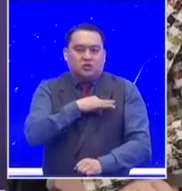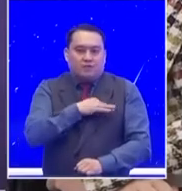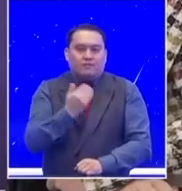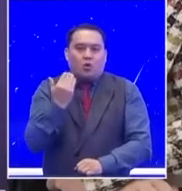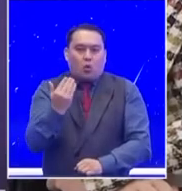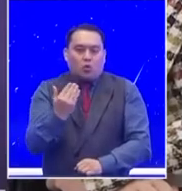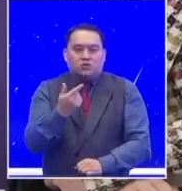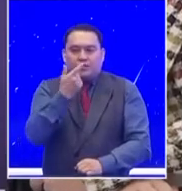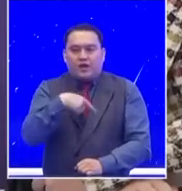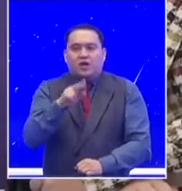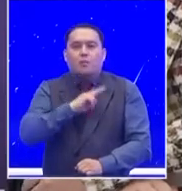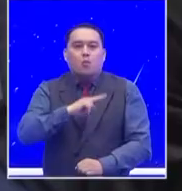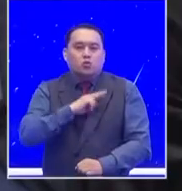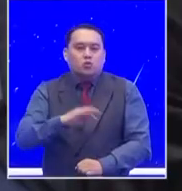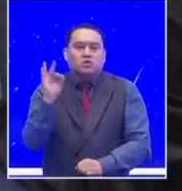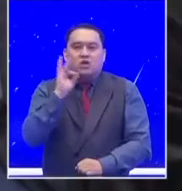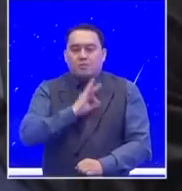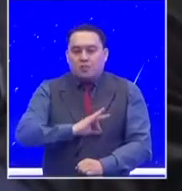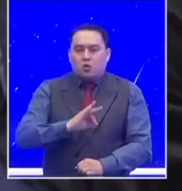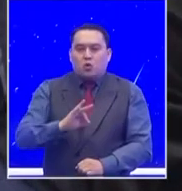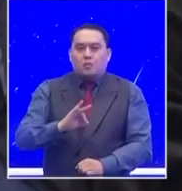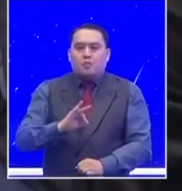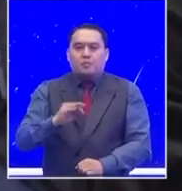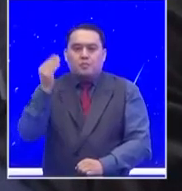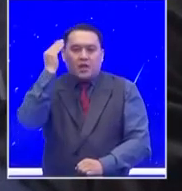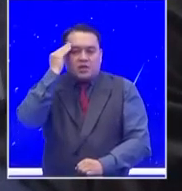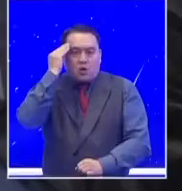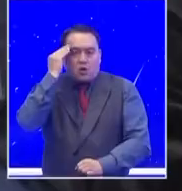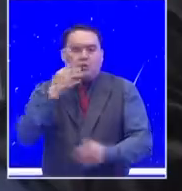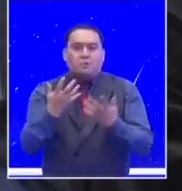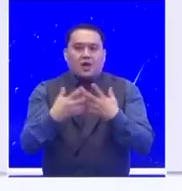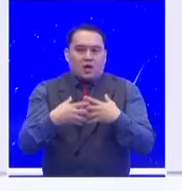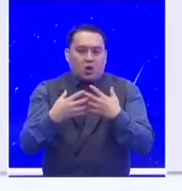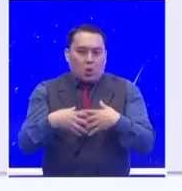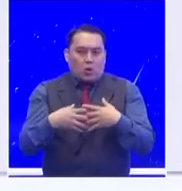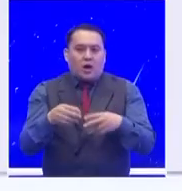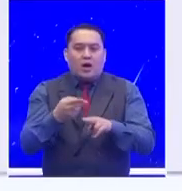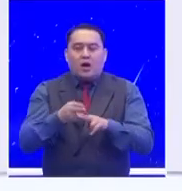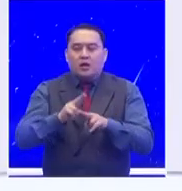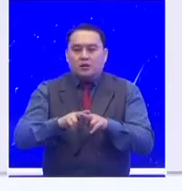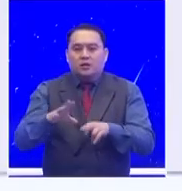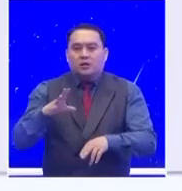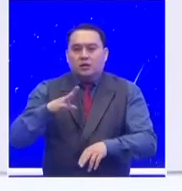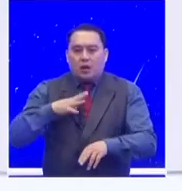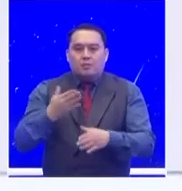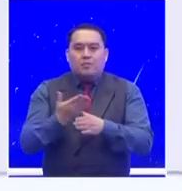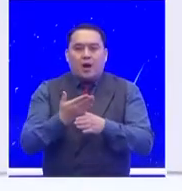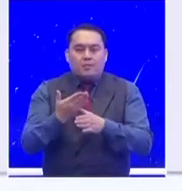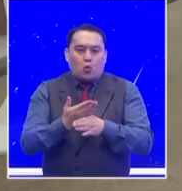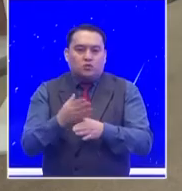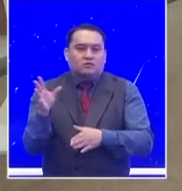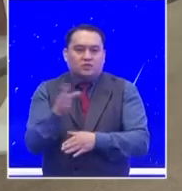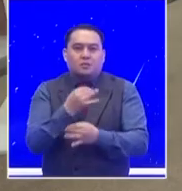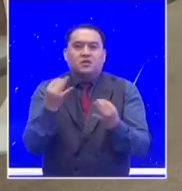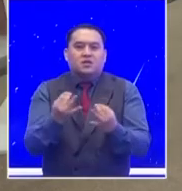Баталова. В своей работе она применяет популярные в мире методики и механизмы. Данный обучающий тренинг поможет всем